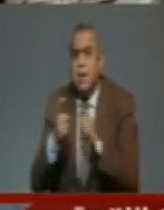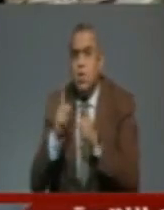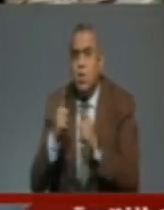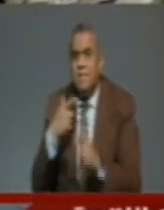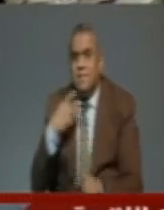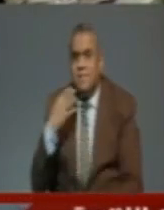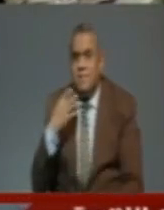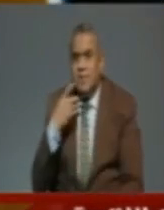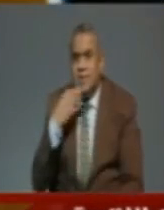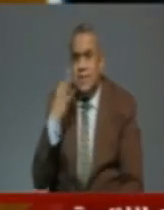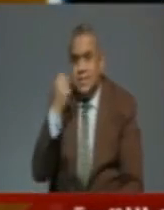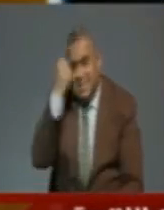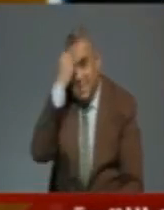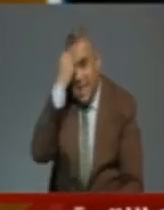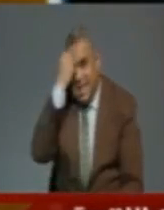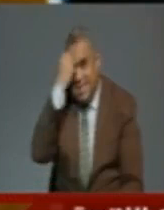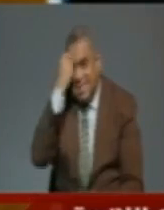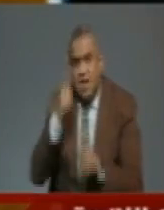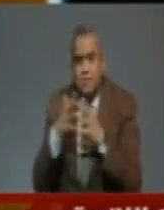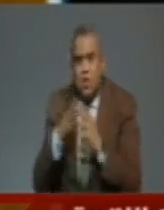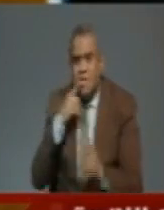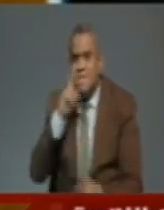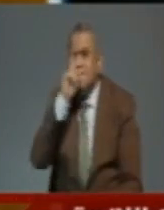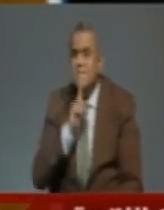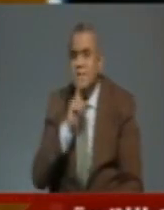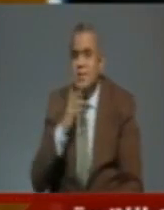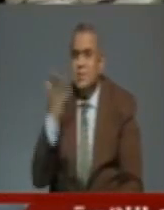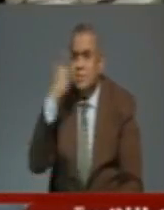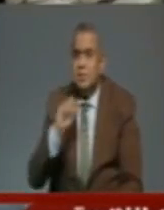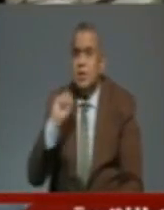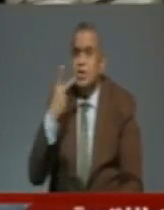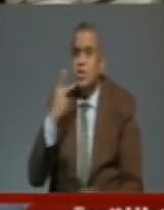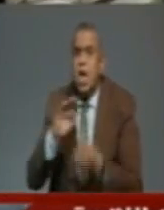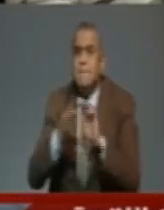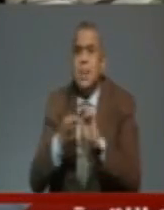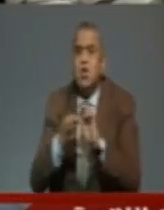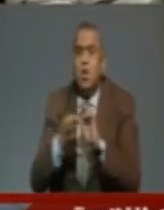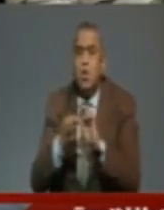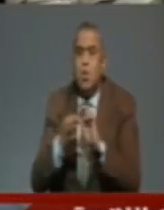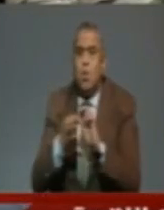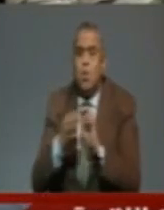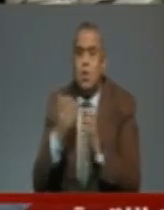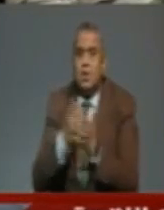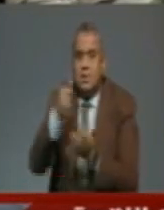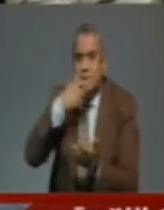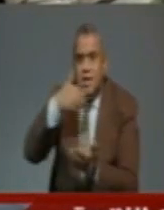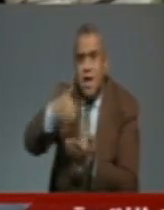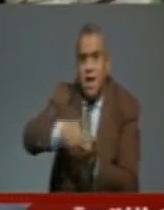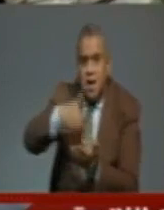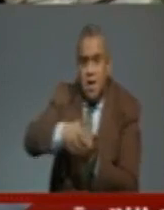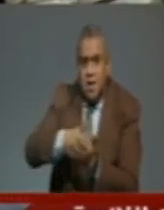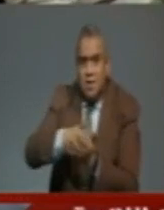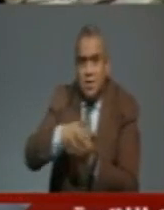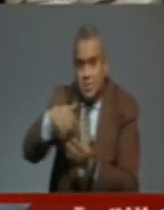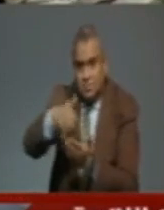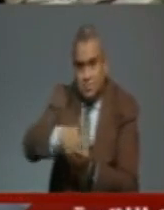بكام؟ يبقى سيادتك تقريبا 12 مليار. بالمناسبه ده اللي الكركات والعربيات، أيوة، اللي شالته من